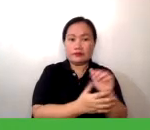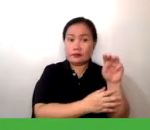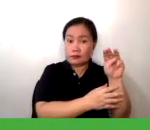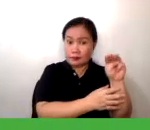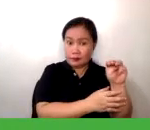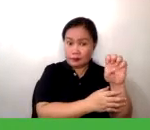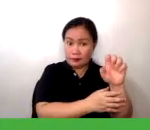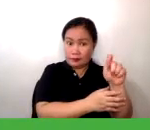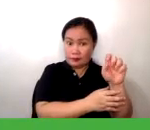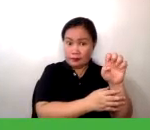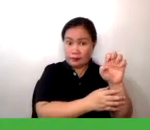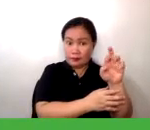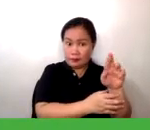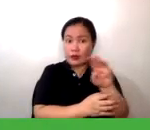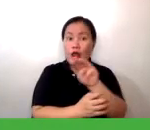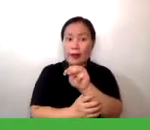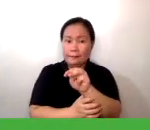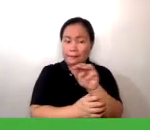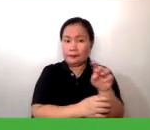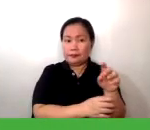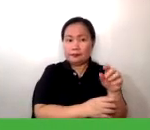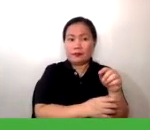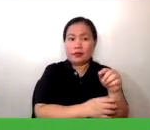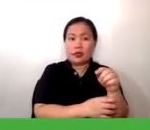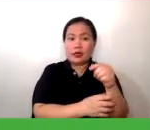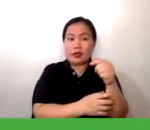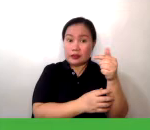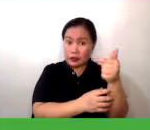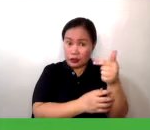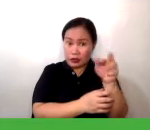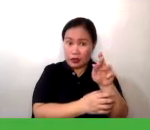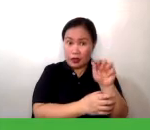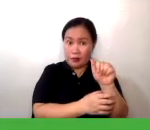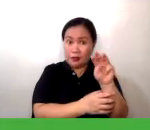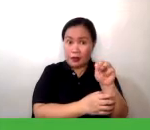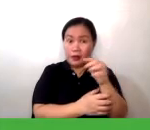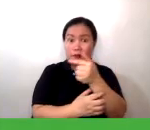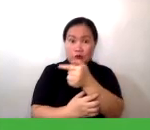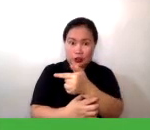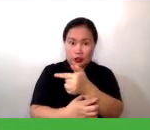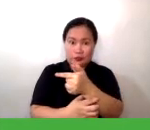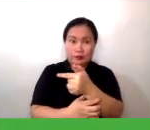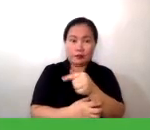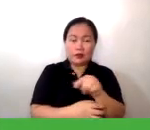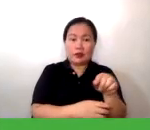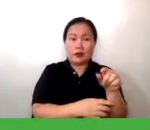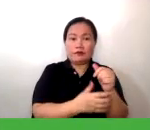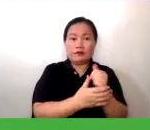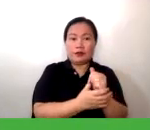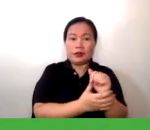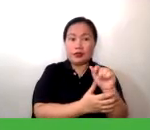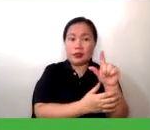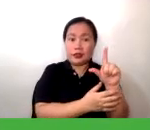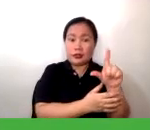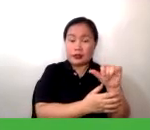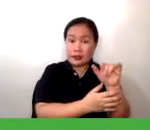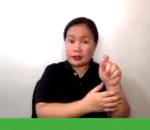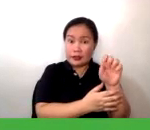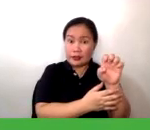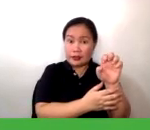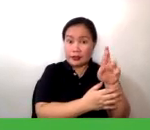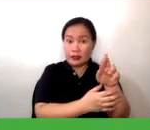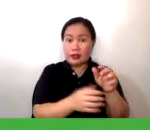Okay? And then for meter, M. For gram, that is G. And then for liter, capital L. And then